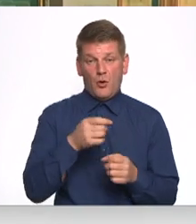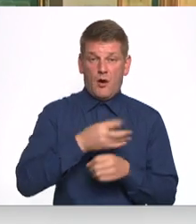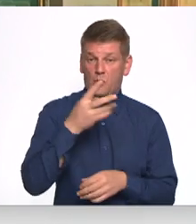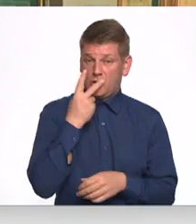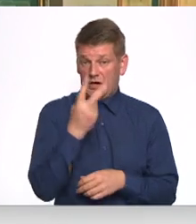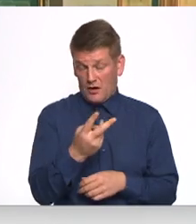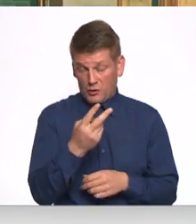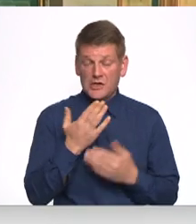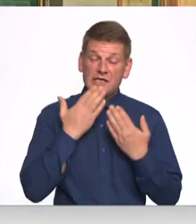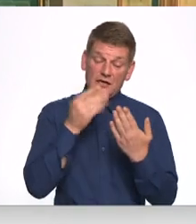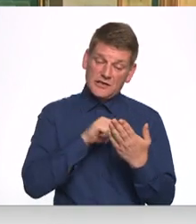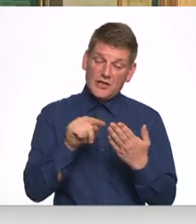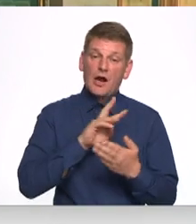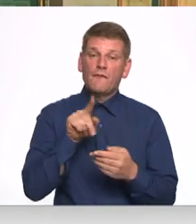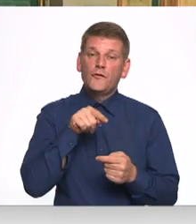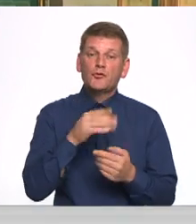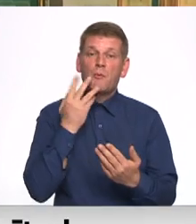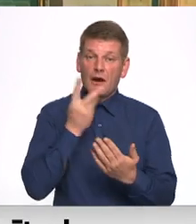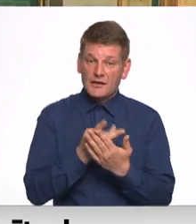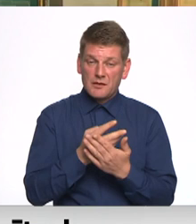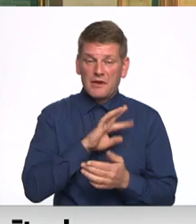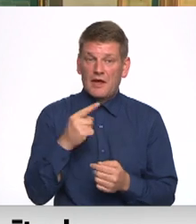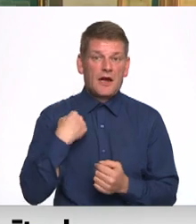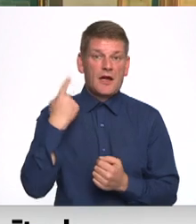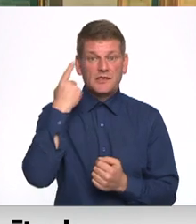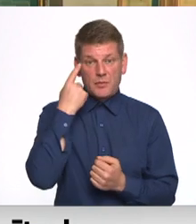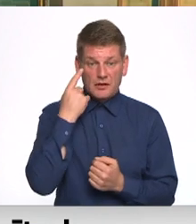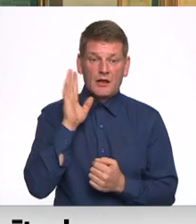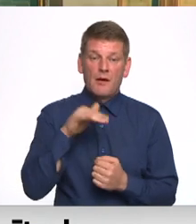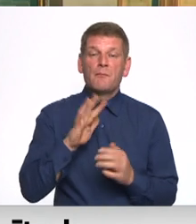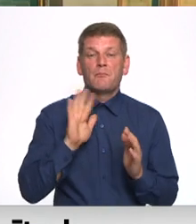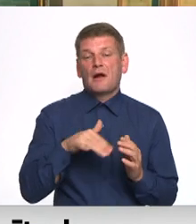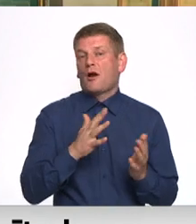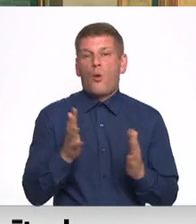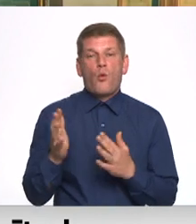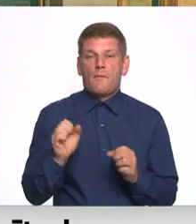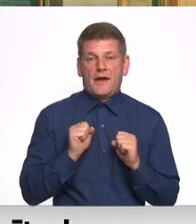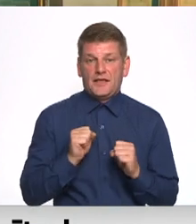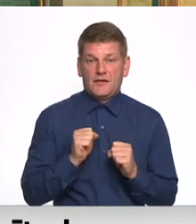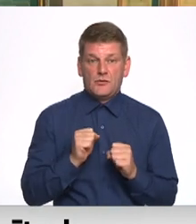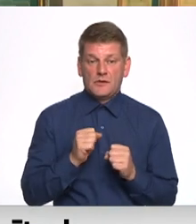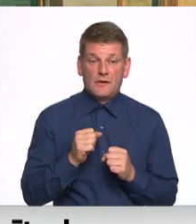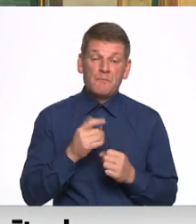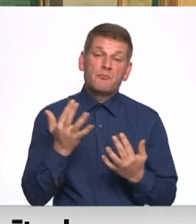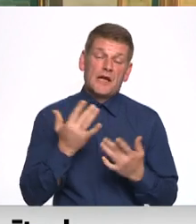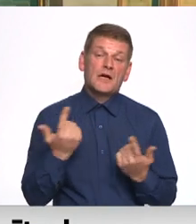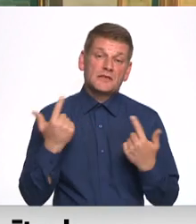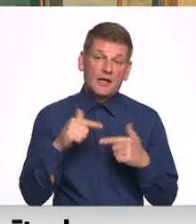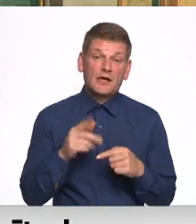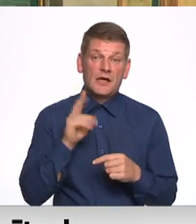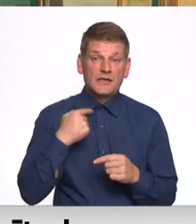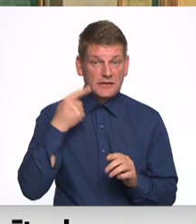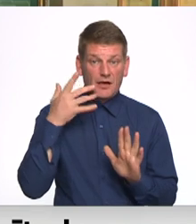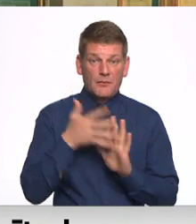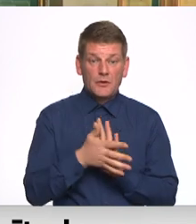protams, izlasīju, kam viņš ir paredzēts, bet man neienāca prātā, lai par kaut ko baidītos. Bet nu pienāca laiks, kad es sapratu,